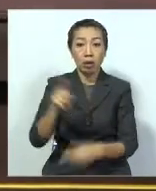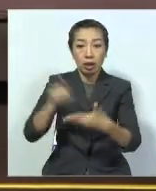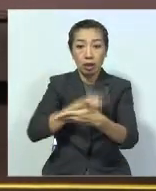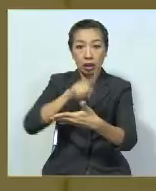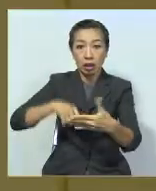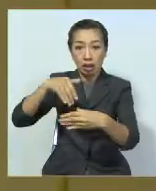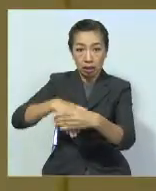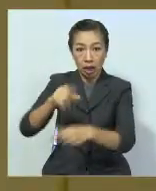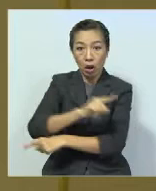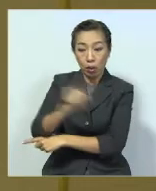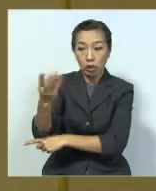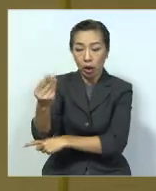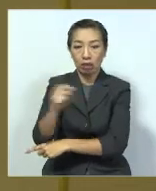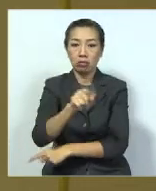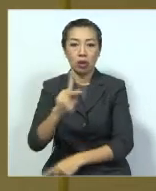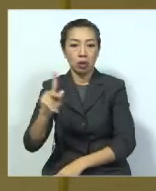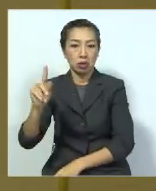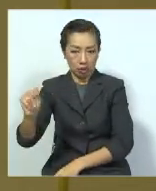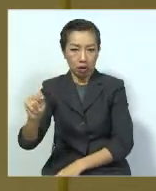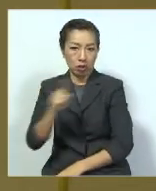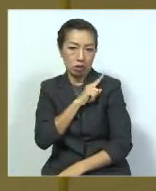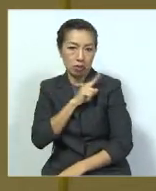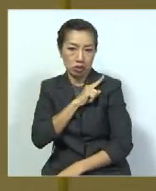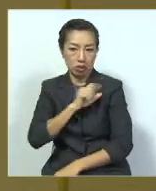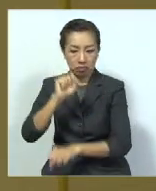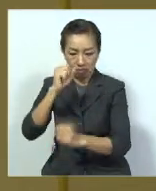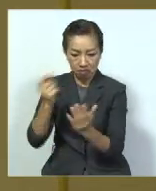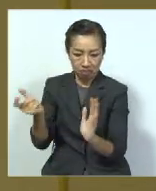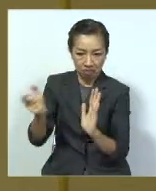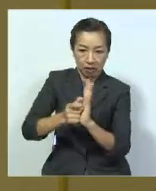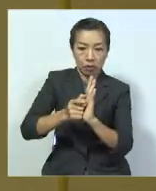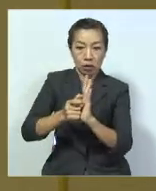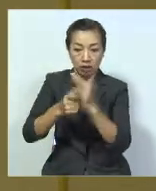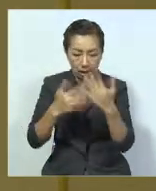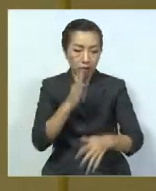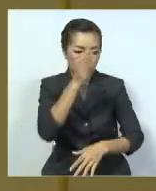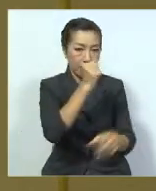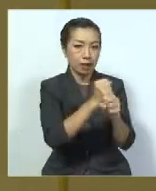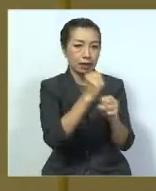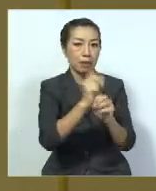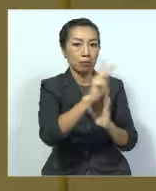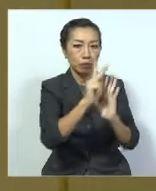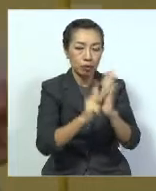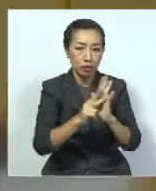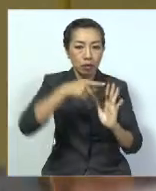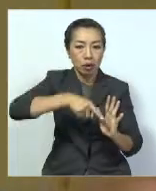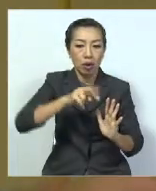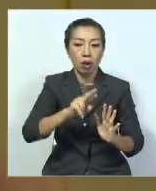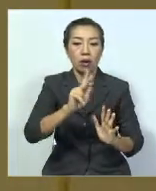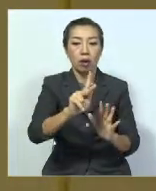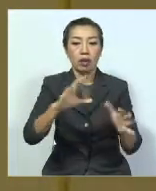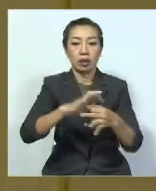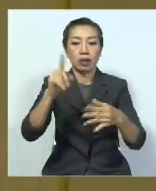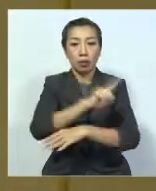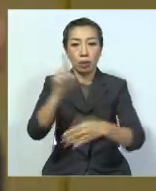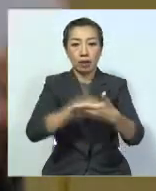ำหนดจึงจะมีพระราชกฤษฎีกากำหนดวันเลือกตั้งออกมาพร้อมระบุด้วยนะคะว่าคณะรัฐมนตรีอนุมัติ